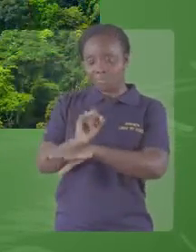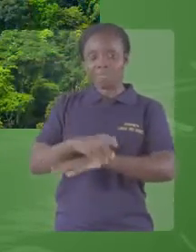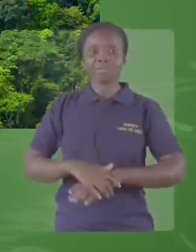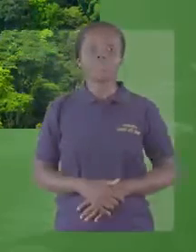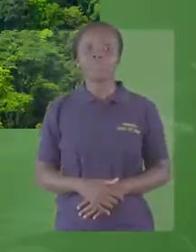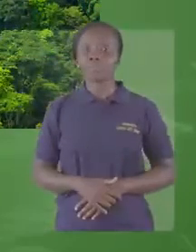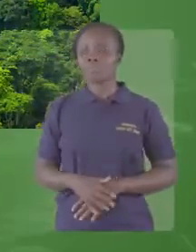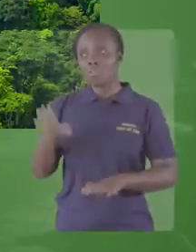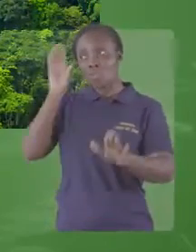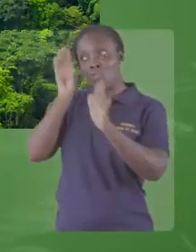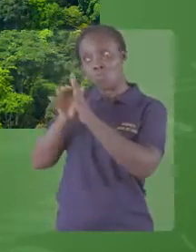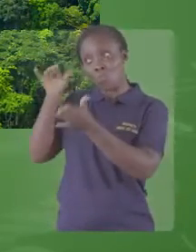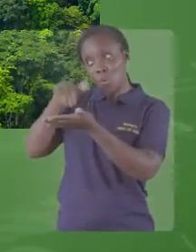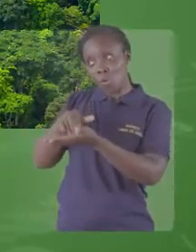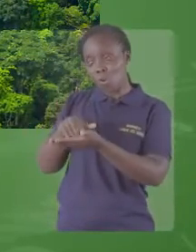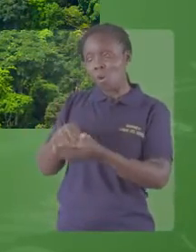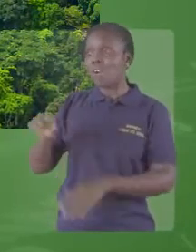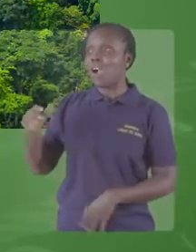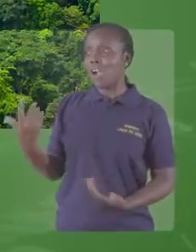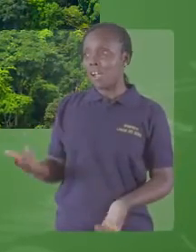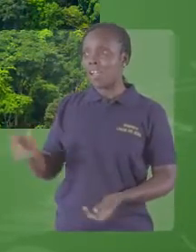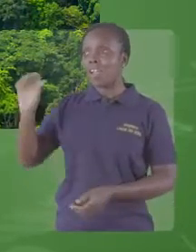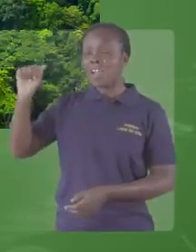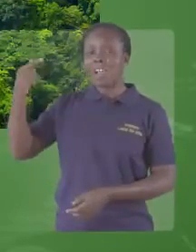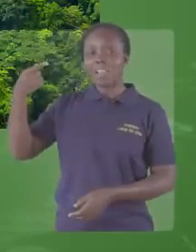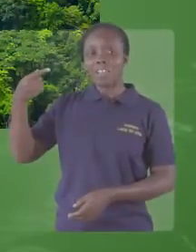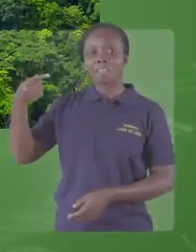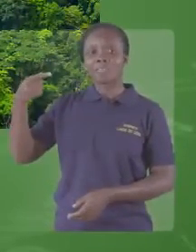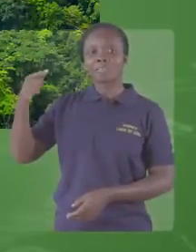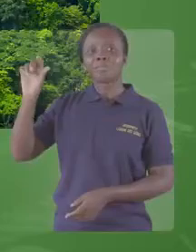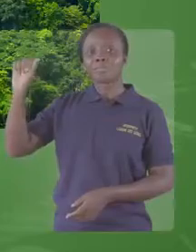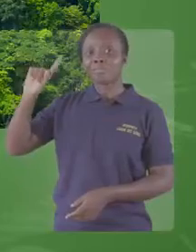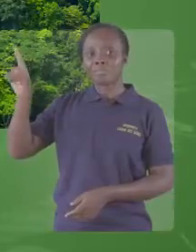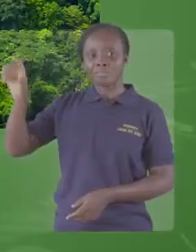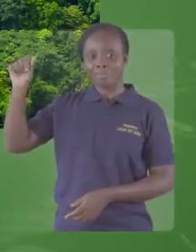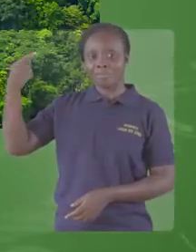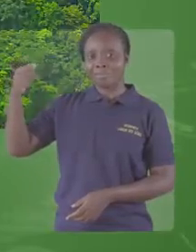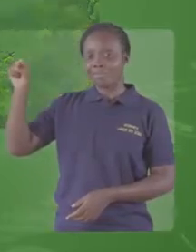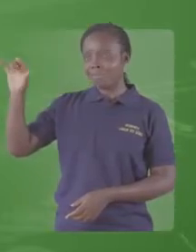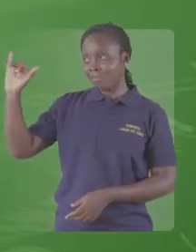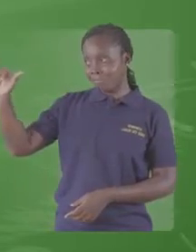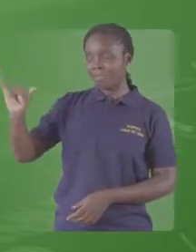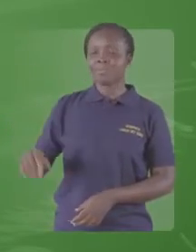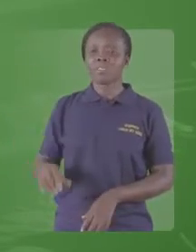Le parc national d'Azani, au sud de notre pays.